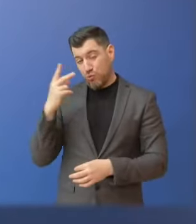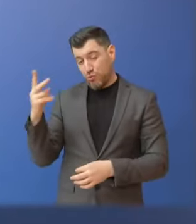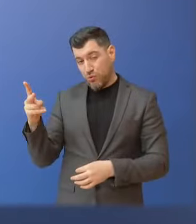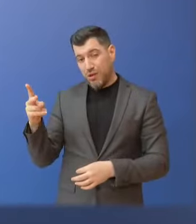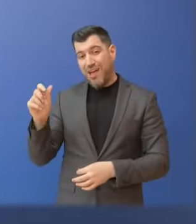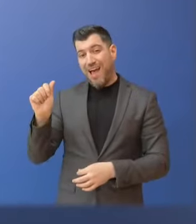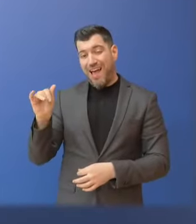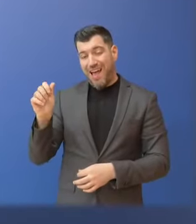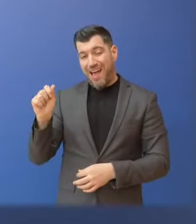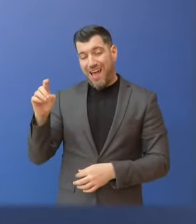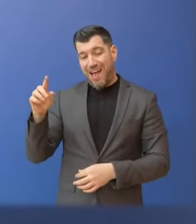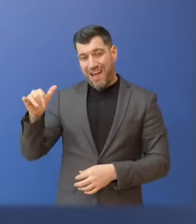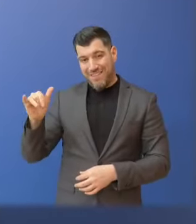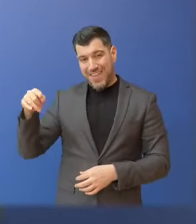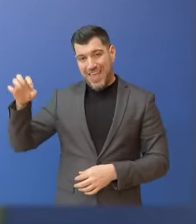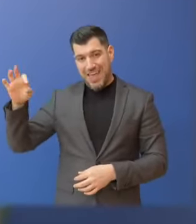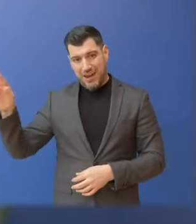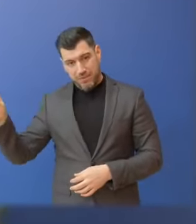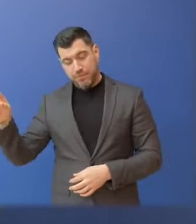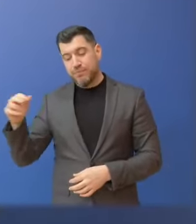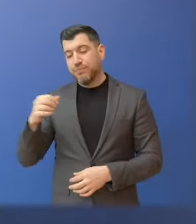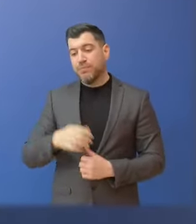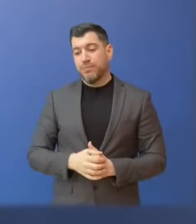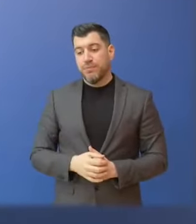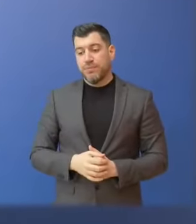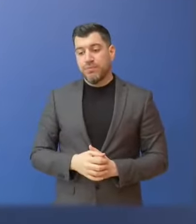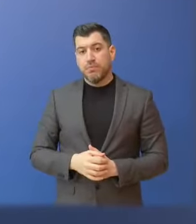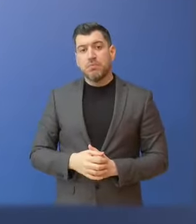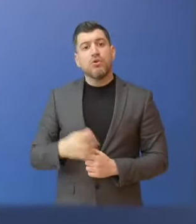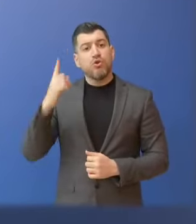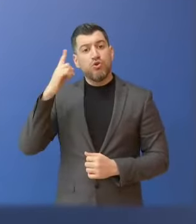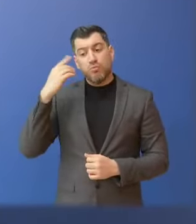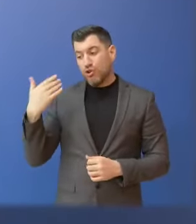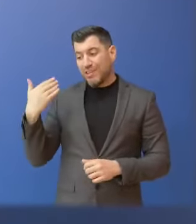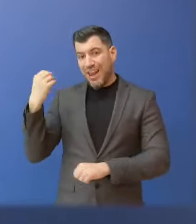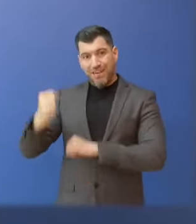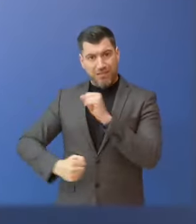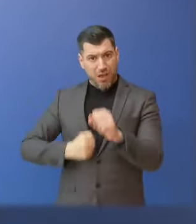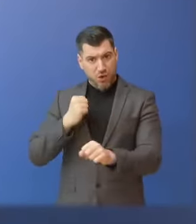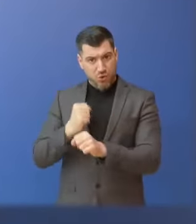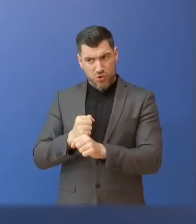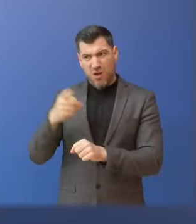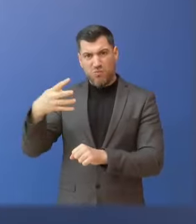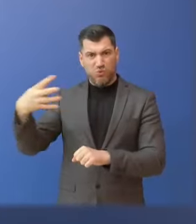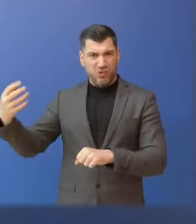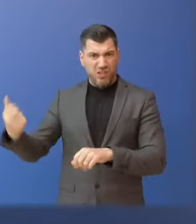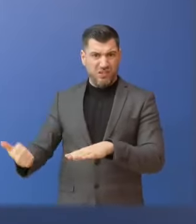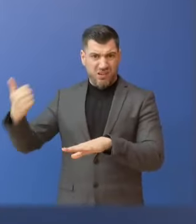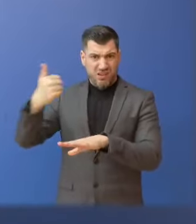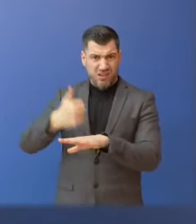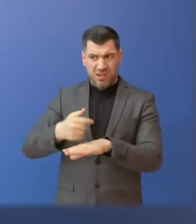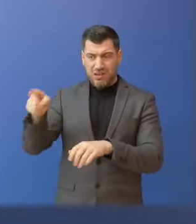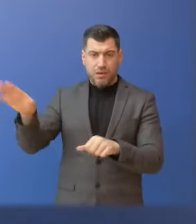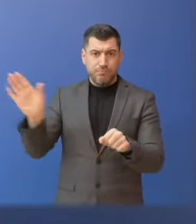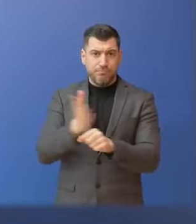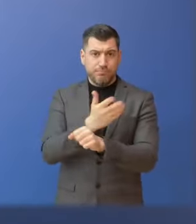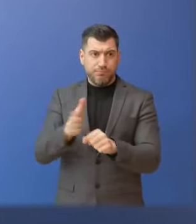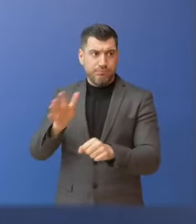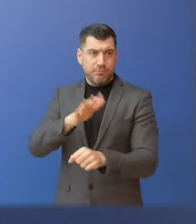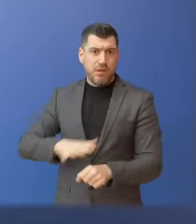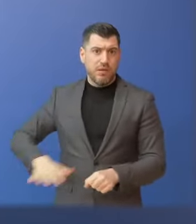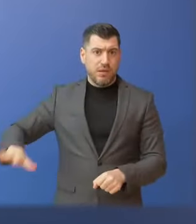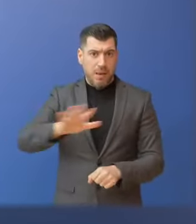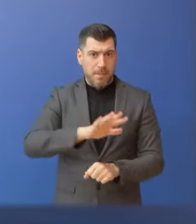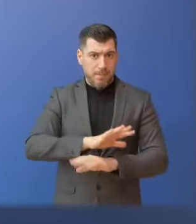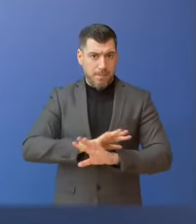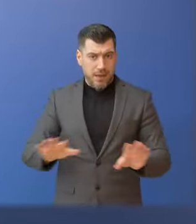νομίζω ότι όλα τα τελευταία χρόνια μετά την καταστροφική διακυβέρνηση του συριζα που ο συριζα πήγε στην αντιπολίτευση